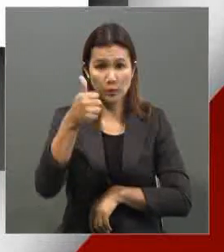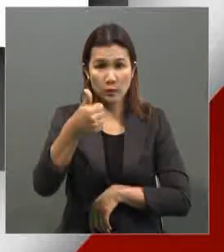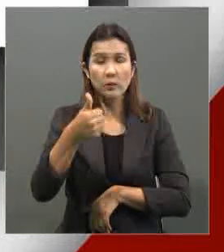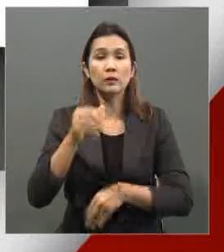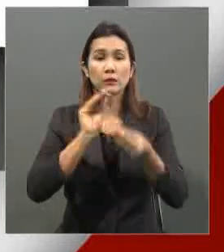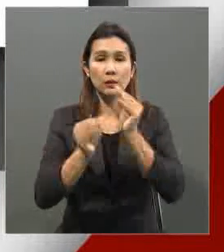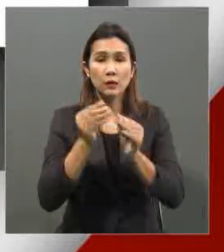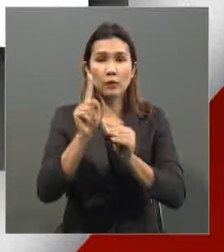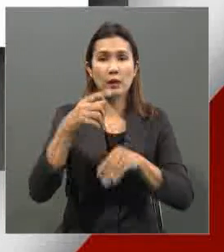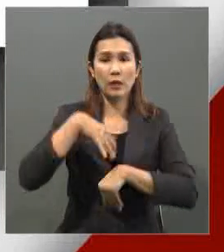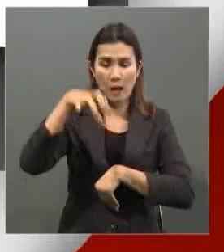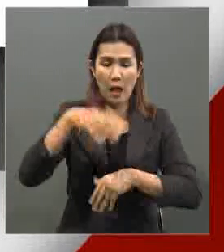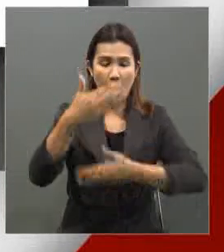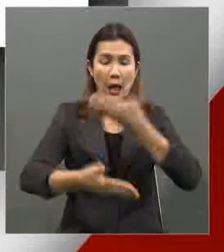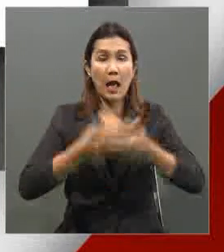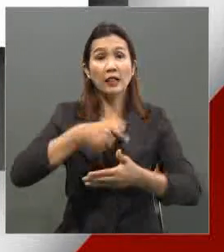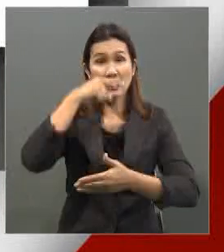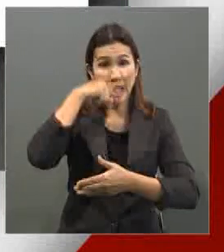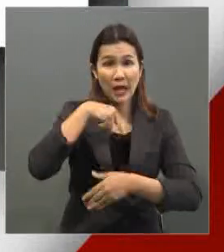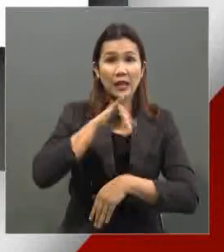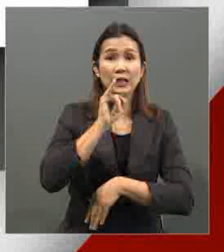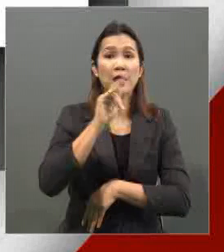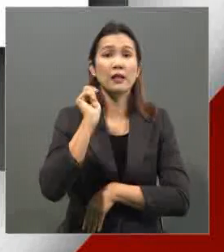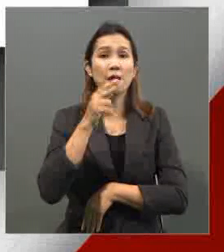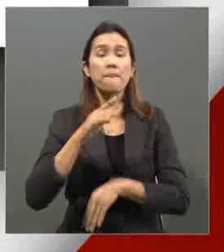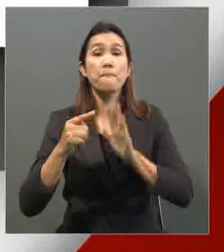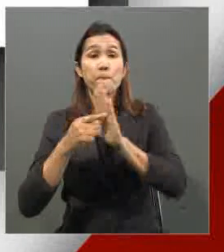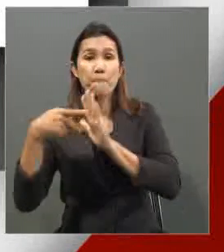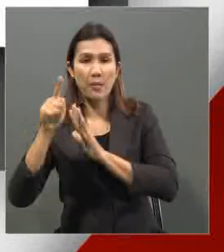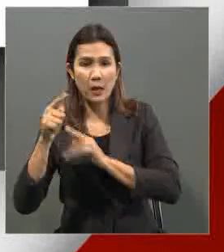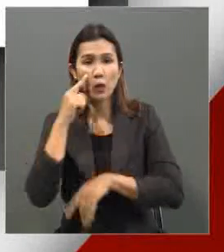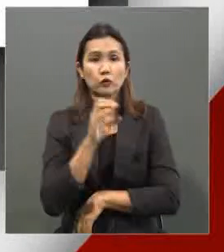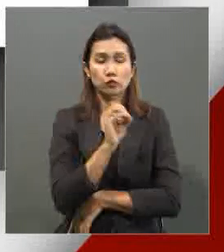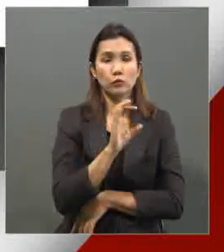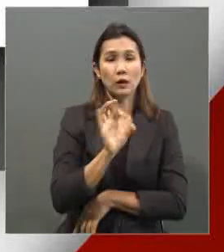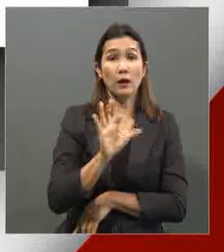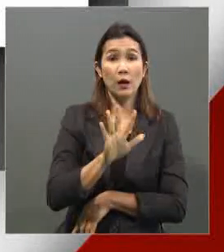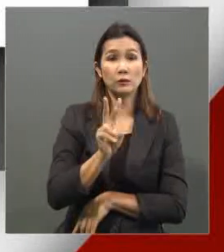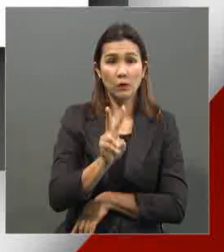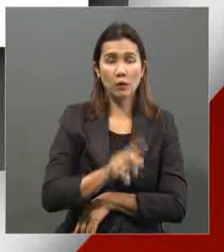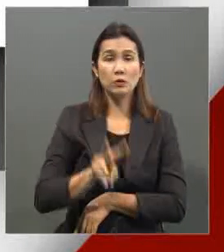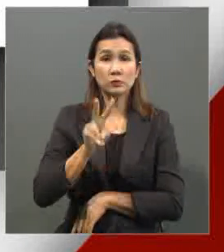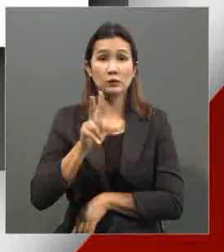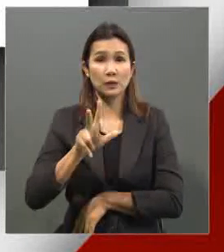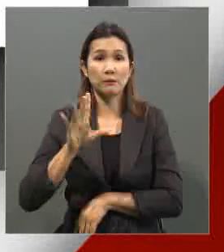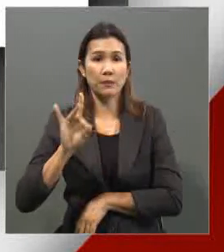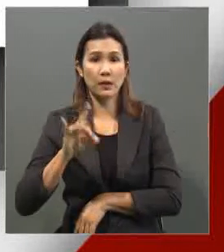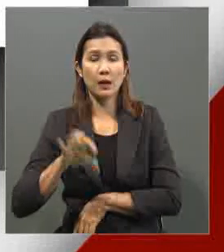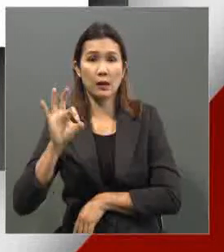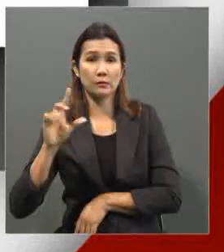ที่สำนักงานการค้าและเศรษฐกิจไทยไทยเปยที่หมายเลขครับ0952 238